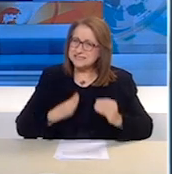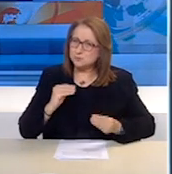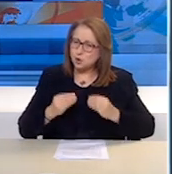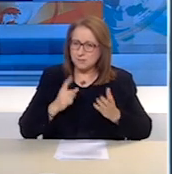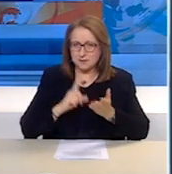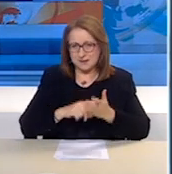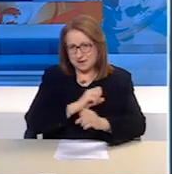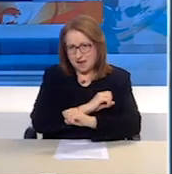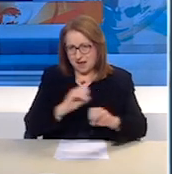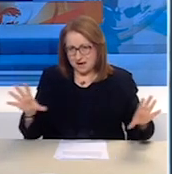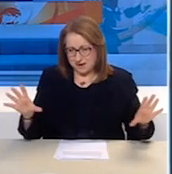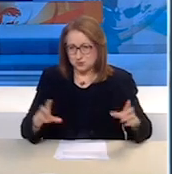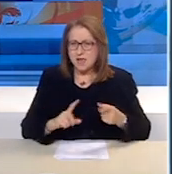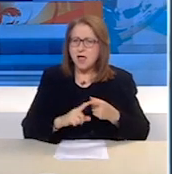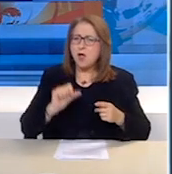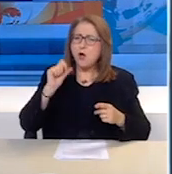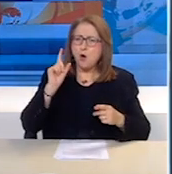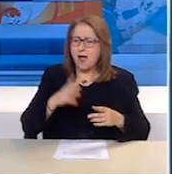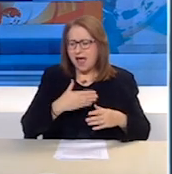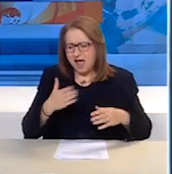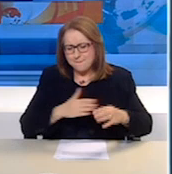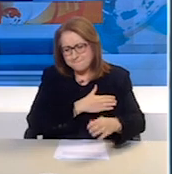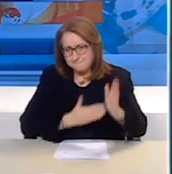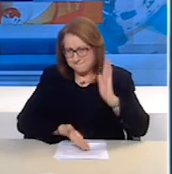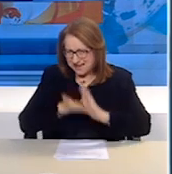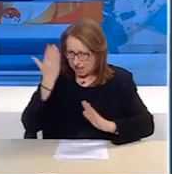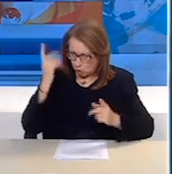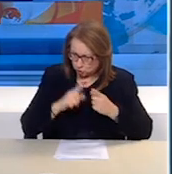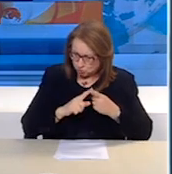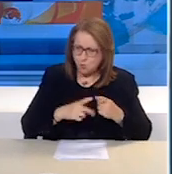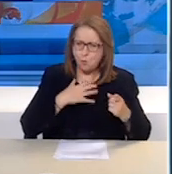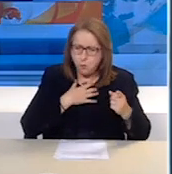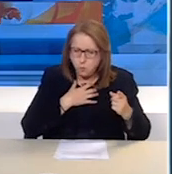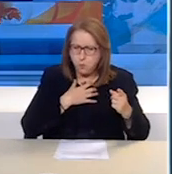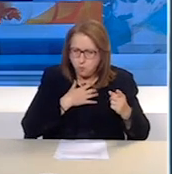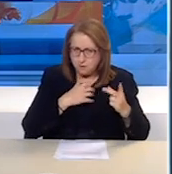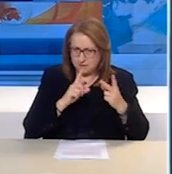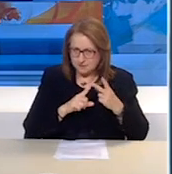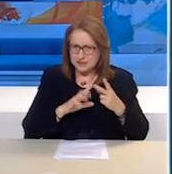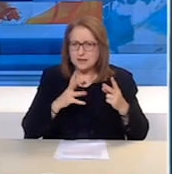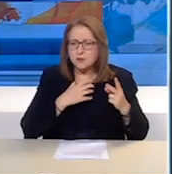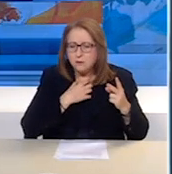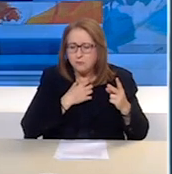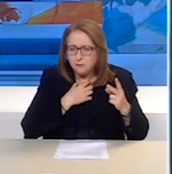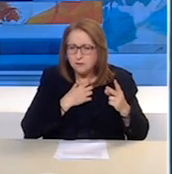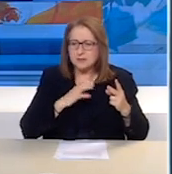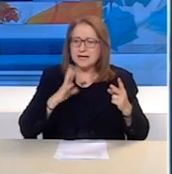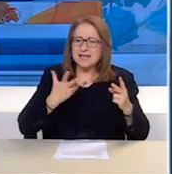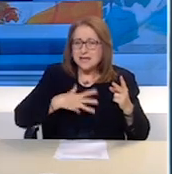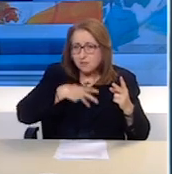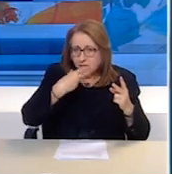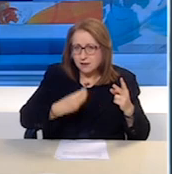και περιλαμβάνουν, εκτός από τα γνωστά μας, δηλαδή τον πυρετό, το βήχα, ο οποίος μπορεί να είναι ξερόβήχας, αλλά μπορεί και να συνοδεύεται